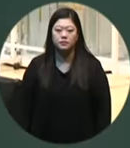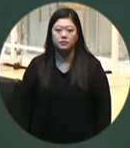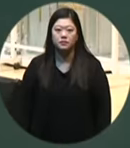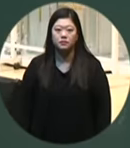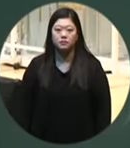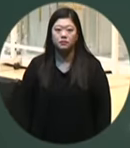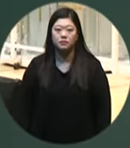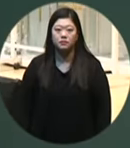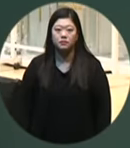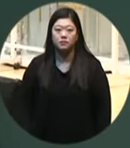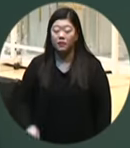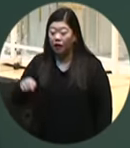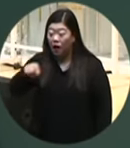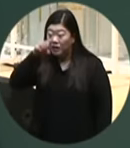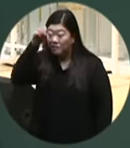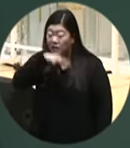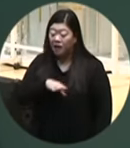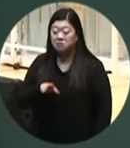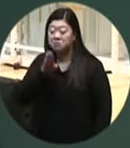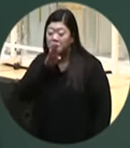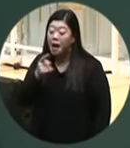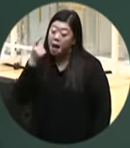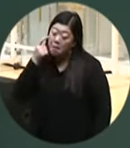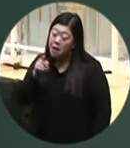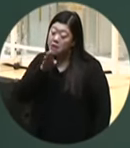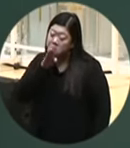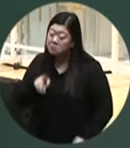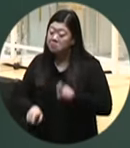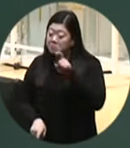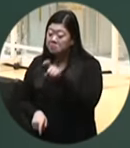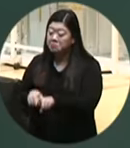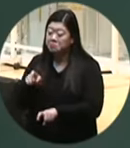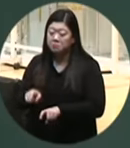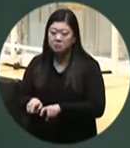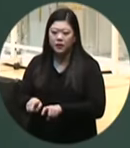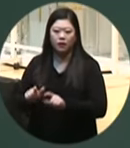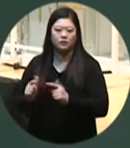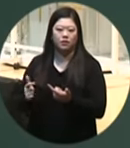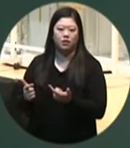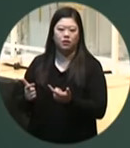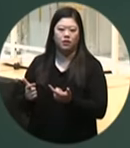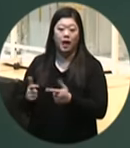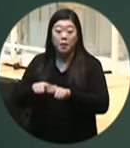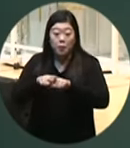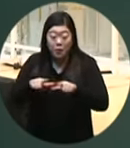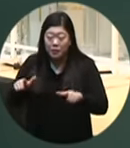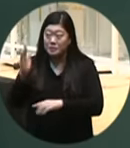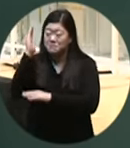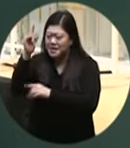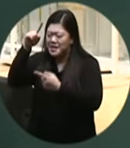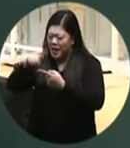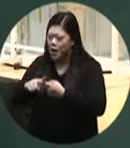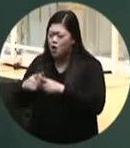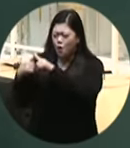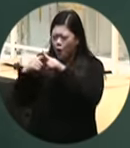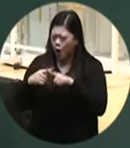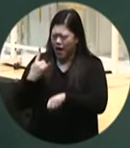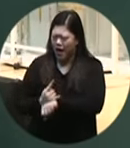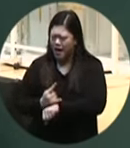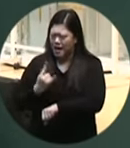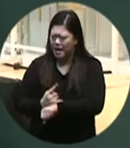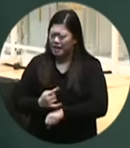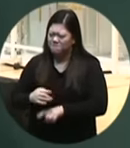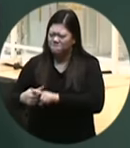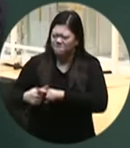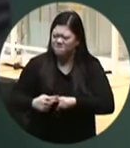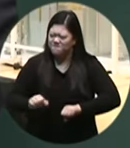돼요. But in this point, you shouldn't just put it into practice. 많은 사람들이 무조건 하려고 합니다. So many people just want to make things happen.